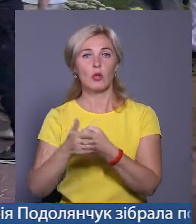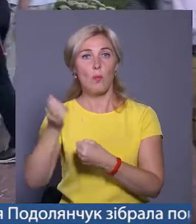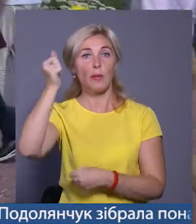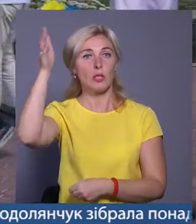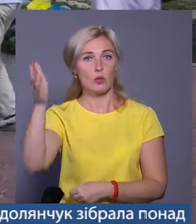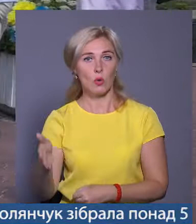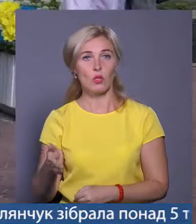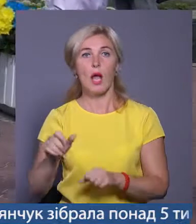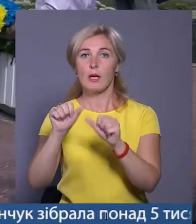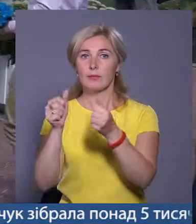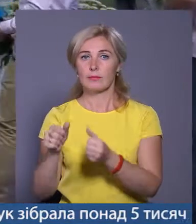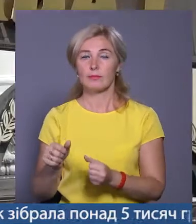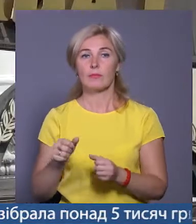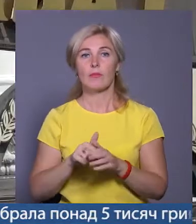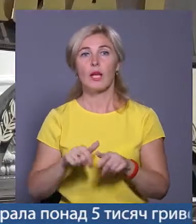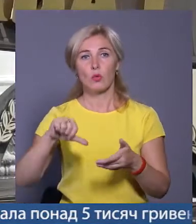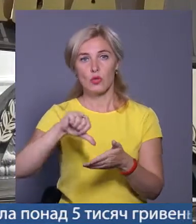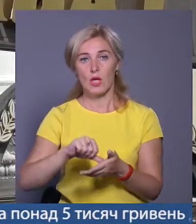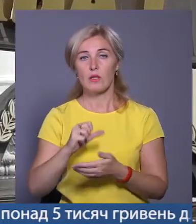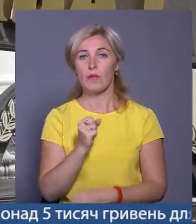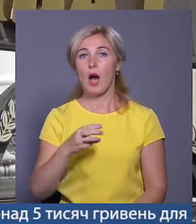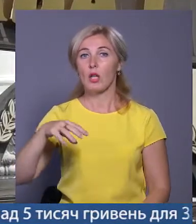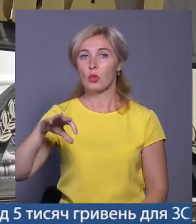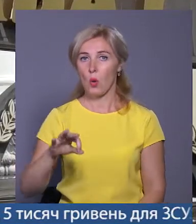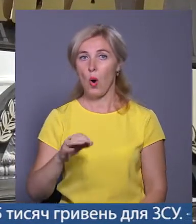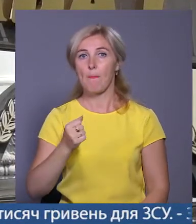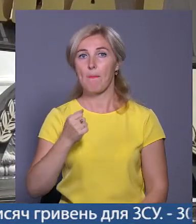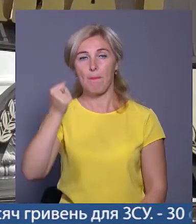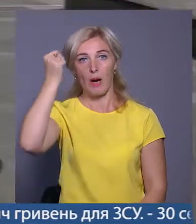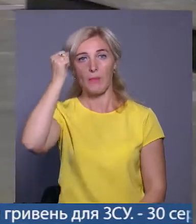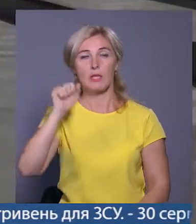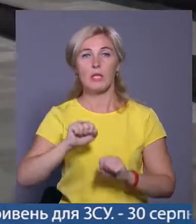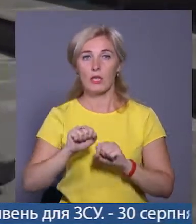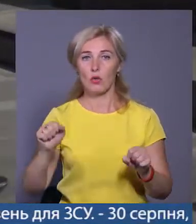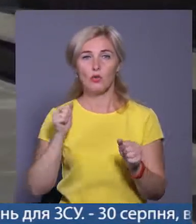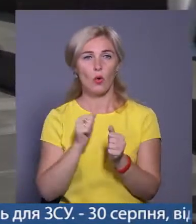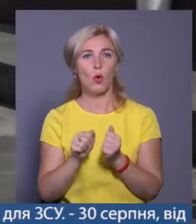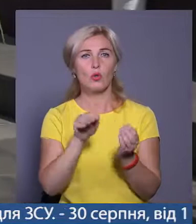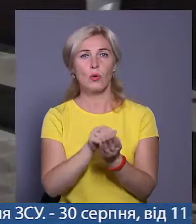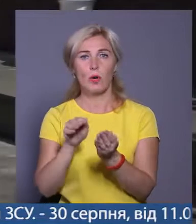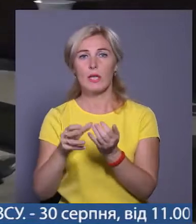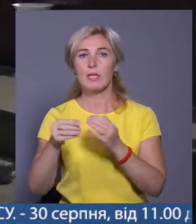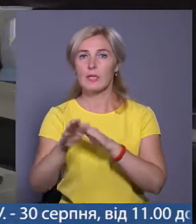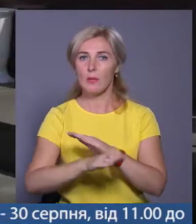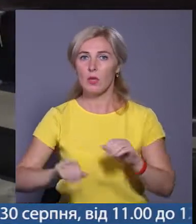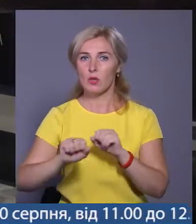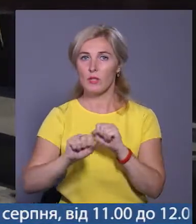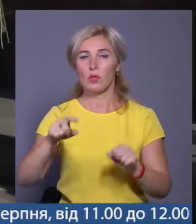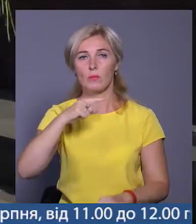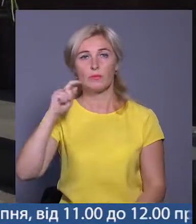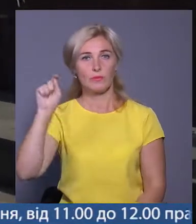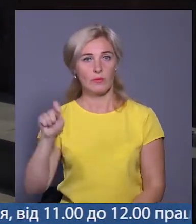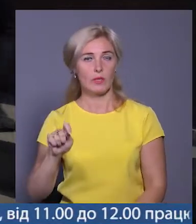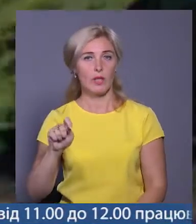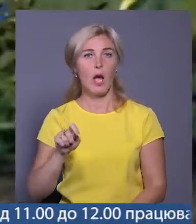дошки пам'яті героїв Небесної Сотні та учасників АТО, пам'ятника героїв Небесної Сотні та до кожної могили земляків героїв російсько-української